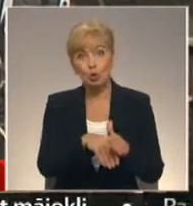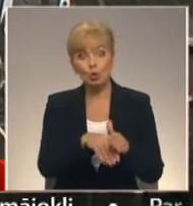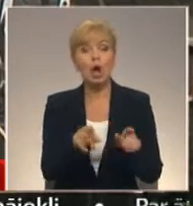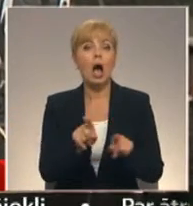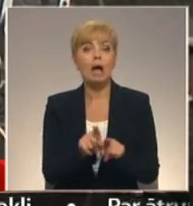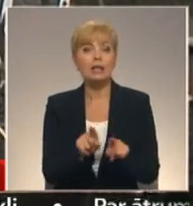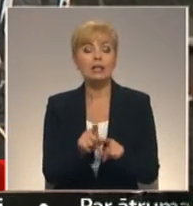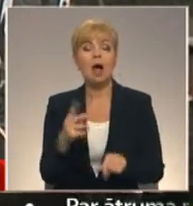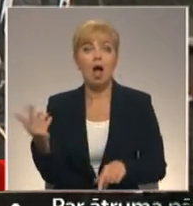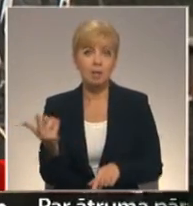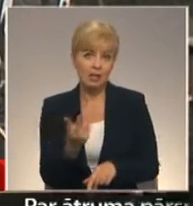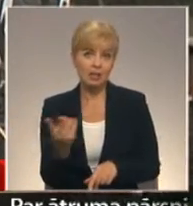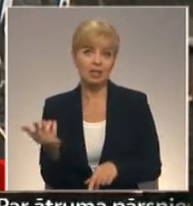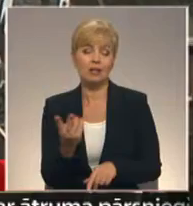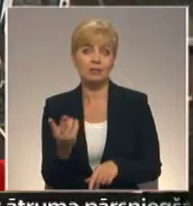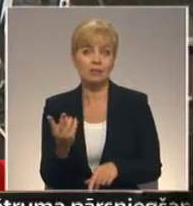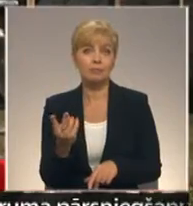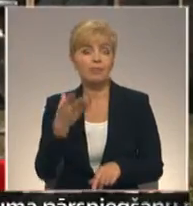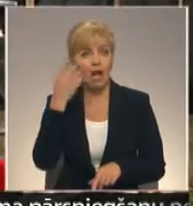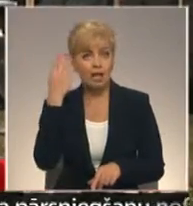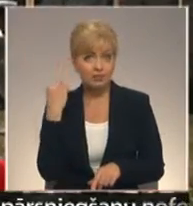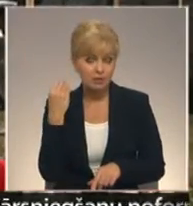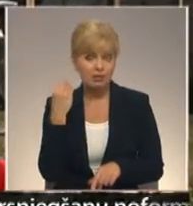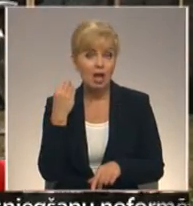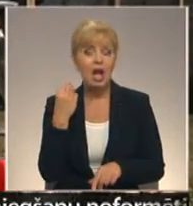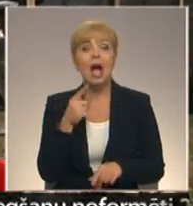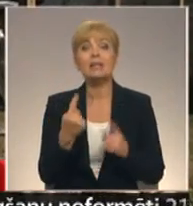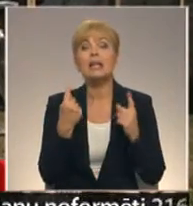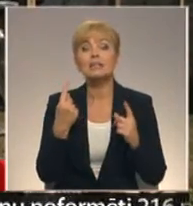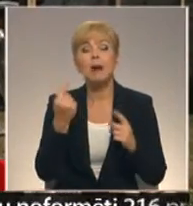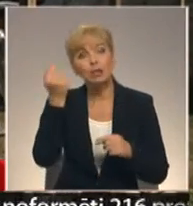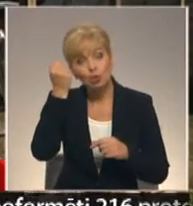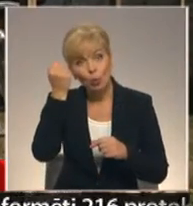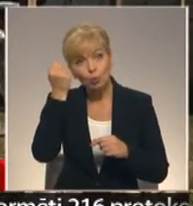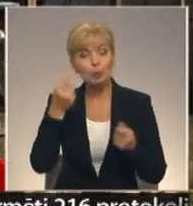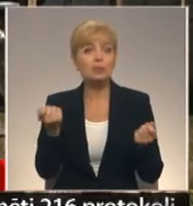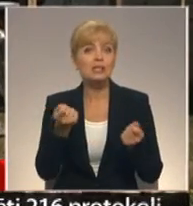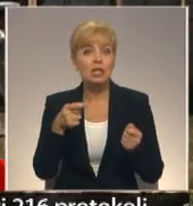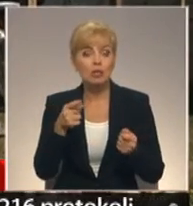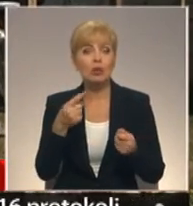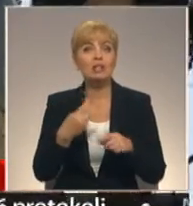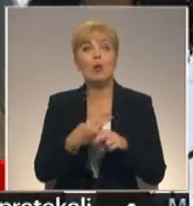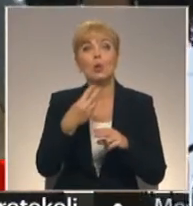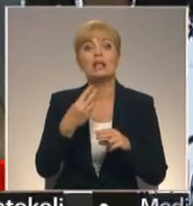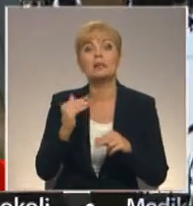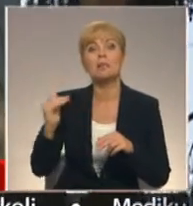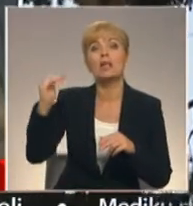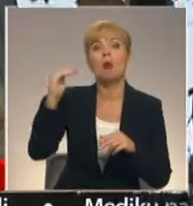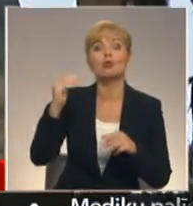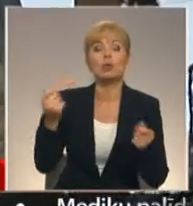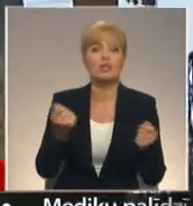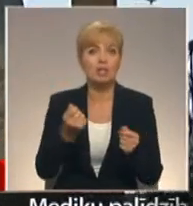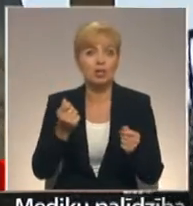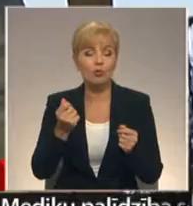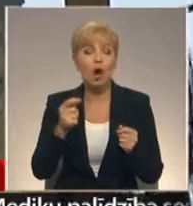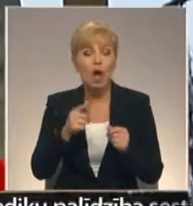viņi abi divi ir aizmirsti. Iespaidīgā skulptūra ir divreiz lielāka par pieaugušu zirgu. Tās augstums